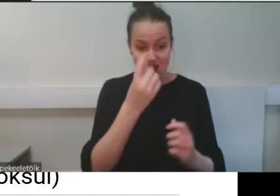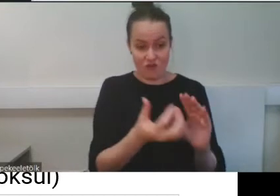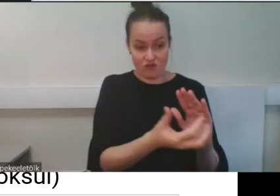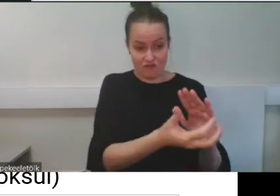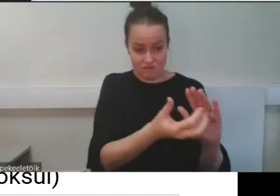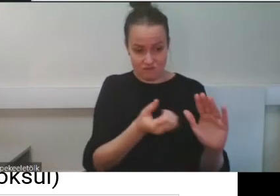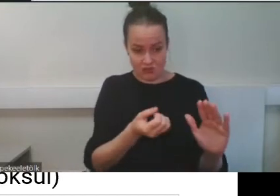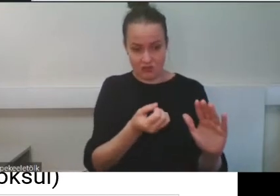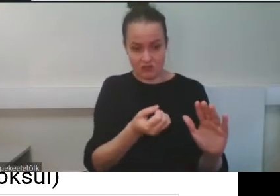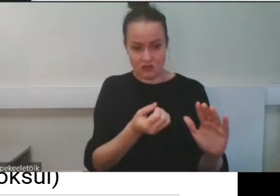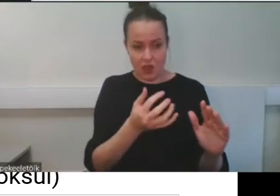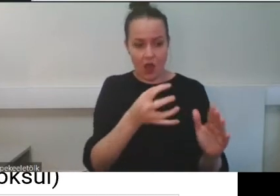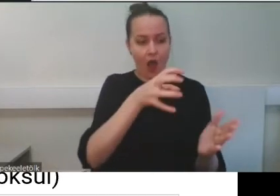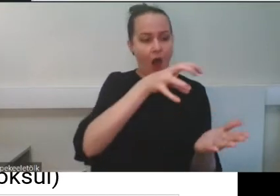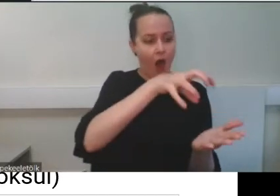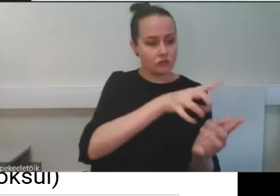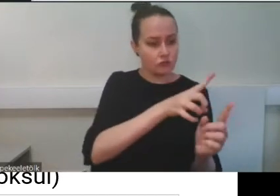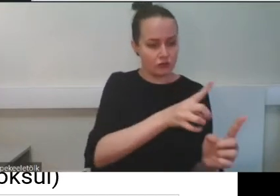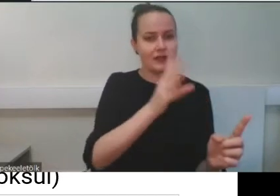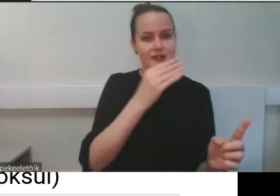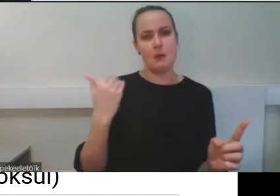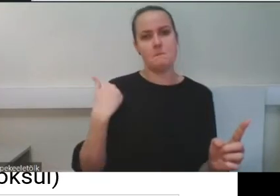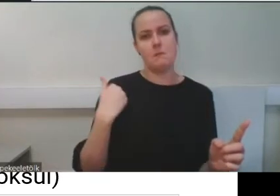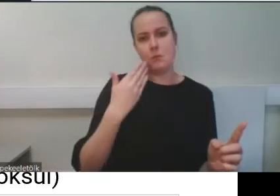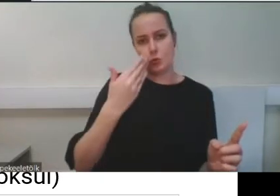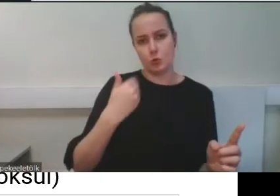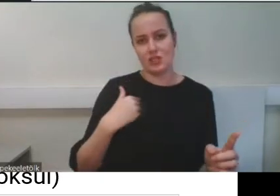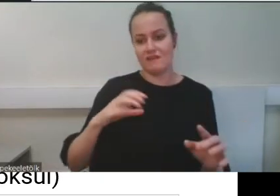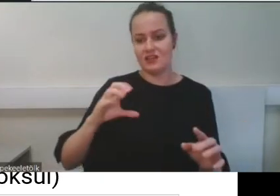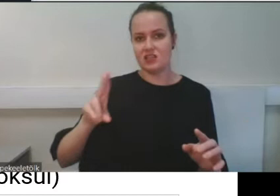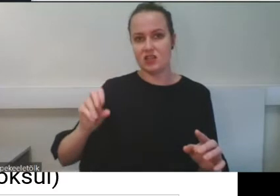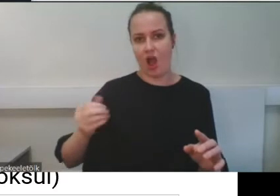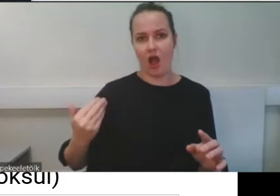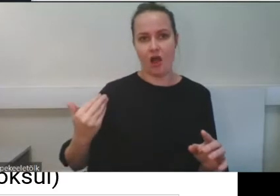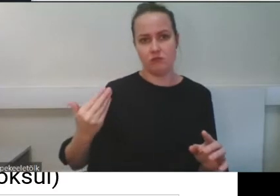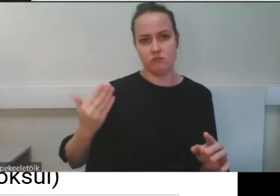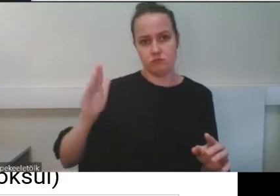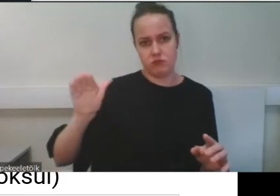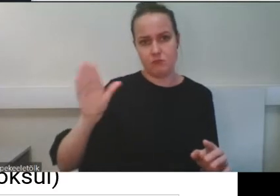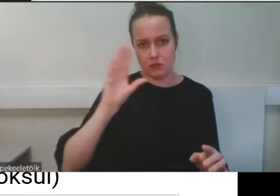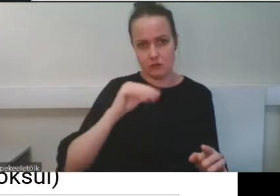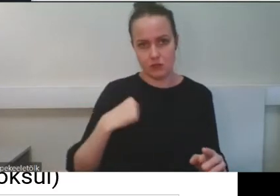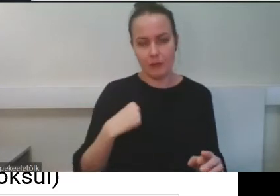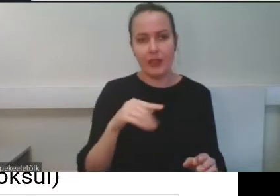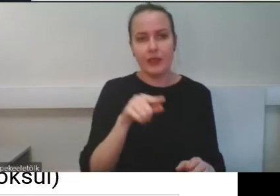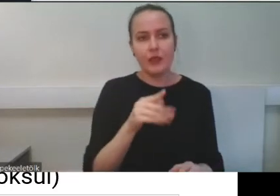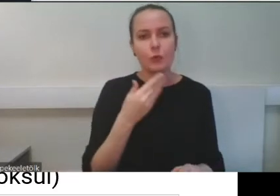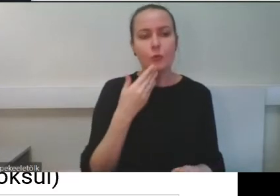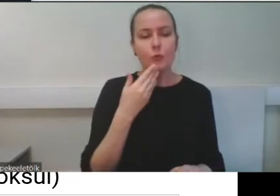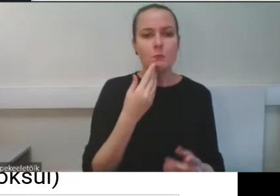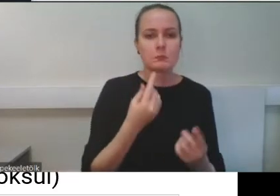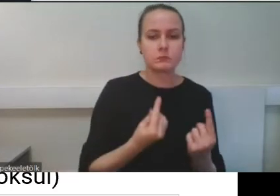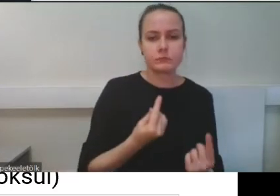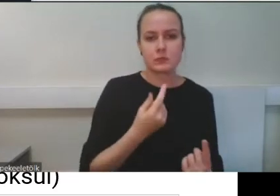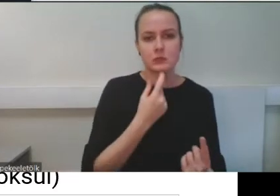SVB-ist kättesaadavad ja kus on siis toodud lihtsalt selline lihtne tabel selle kohta, et palju üldse tugiisiku